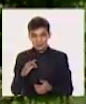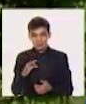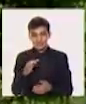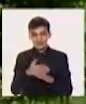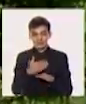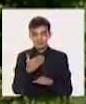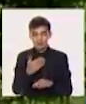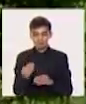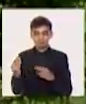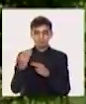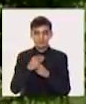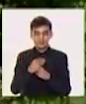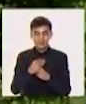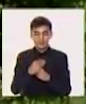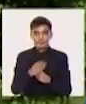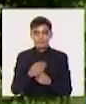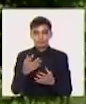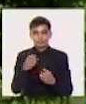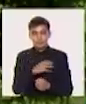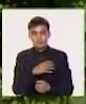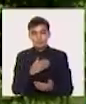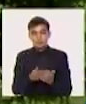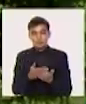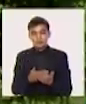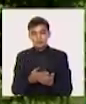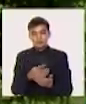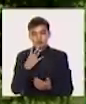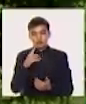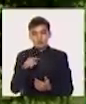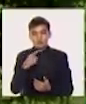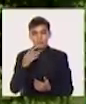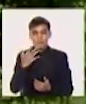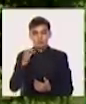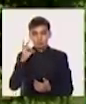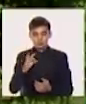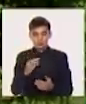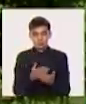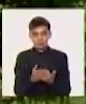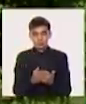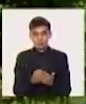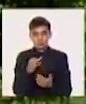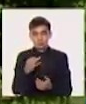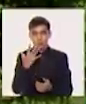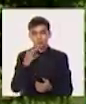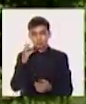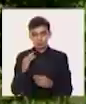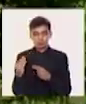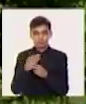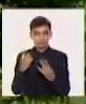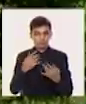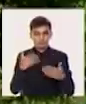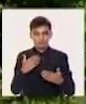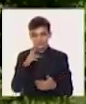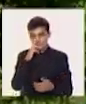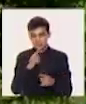несиесі, тұтынушылық несиесі алған, демек, оның 1/4 бөлігі деген сөз ғой шай. Демек, 5% ғана қосылды.